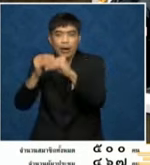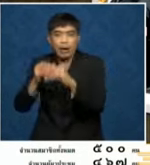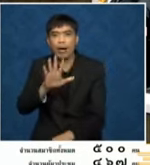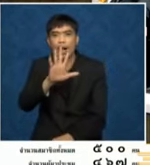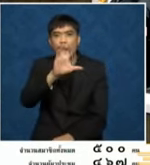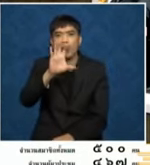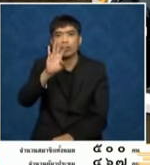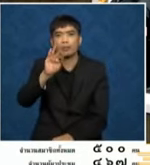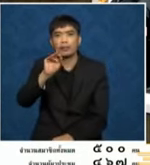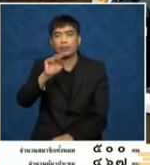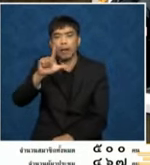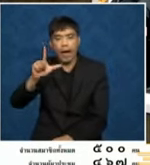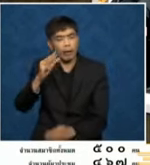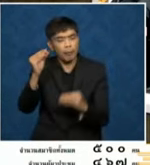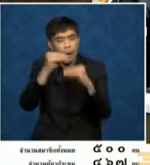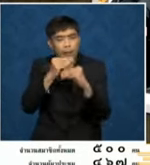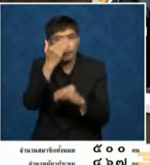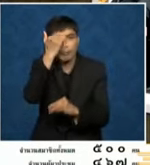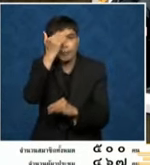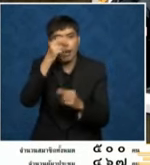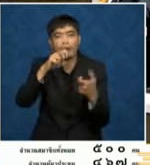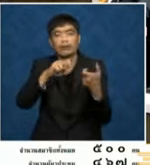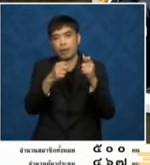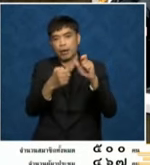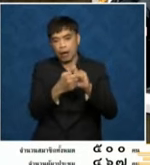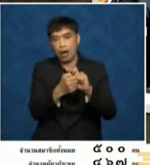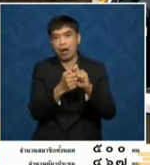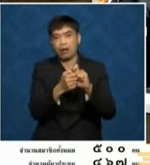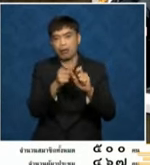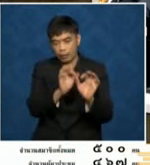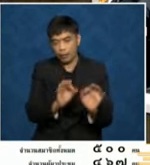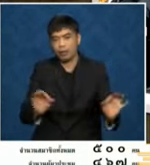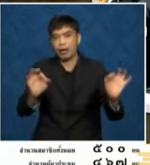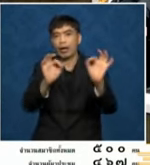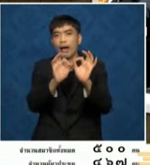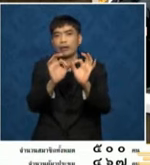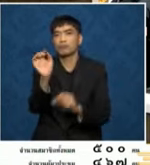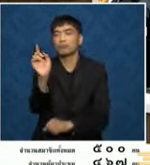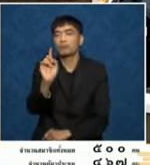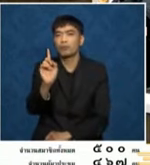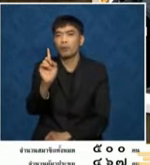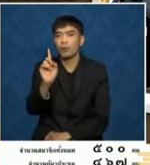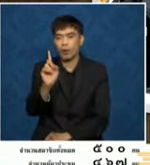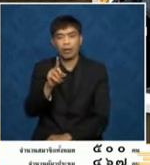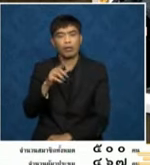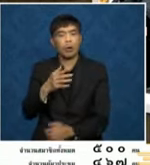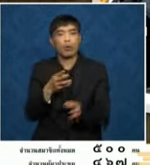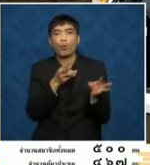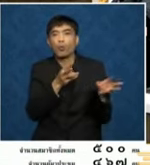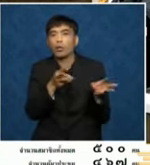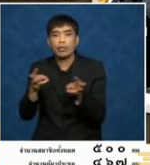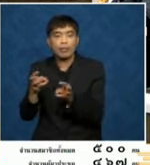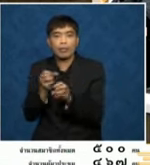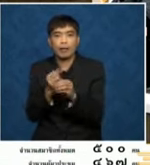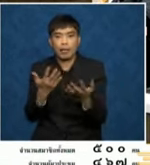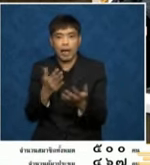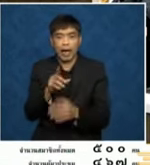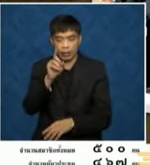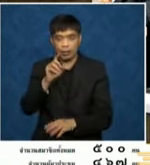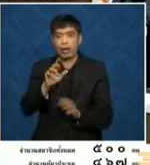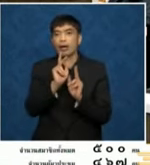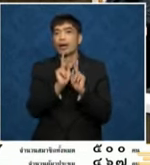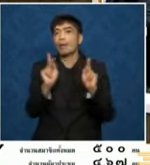ไร่มันมาได้ยังไงครับท่านประธานอันนี้คือปัญหาใหญ่เพราะนั้นก็คือสำคัญที่สุดคือเราจะต้องเป็นหน่วยงานกลางก็คือ